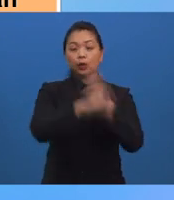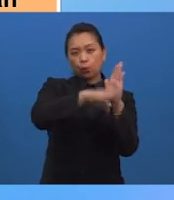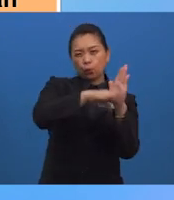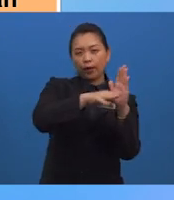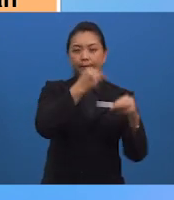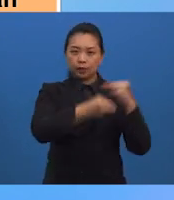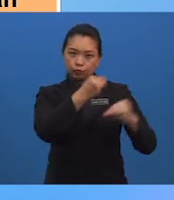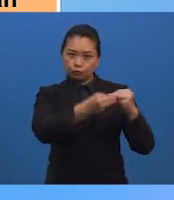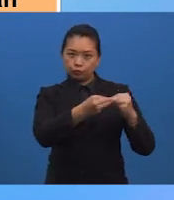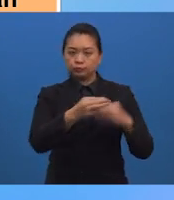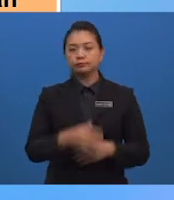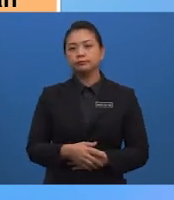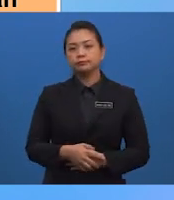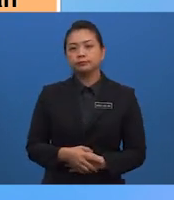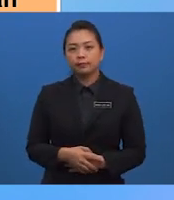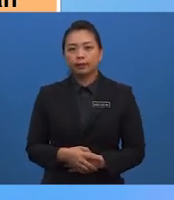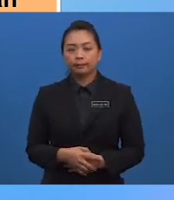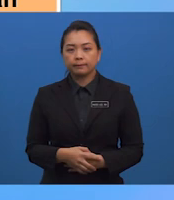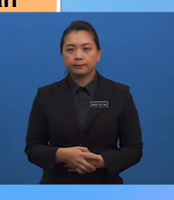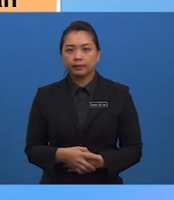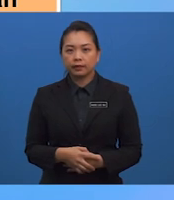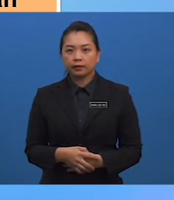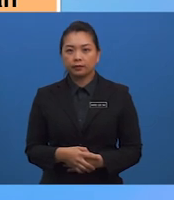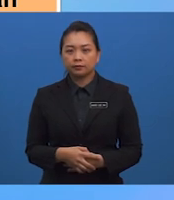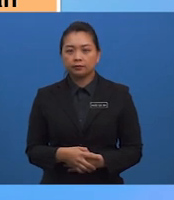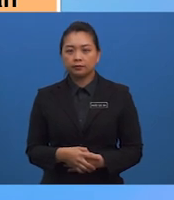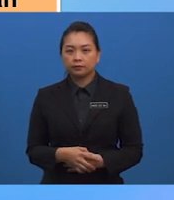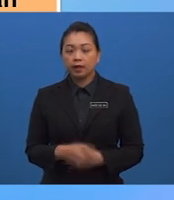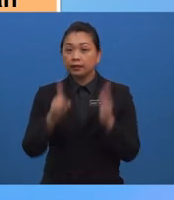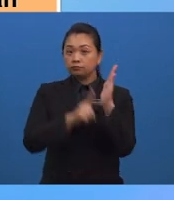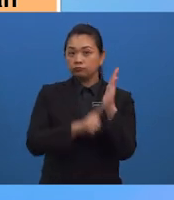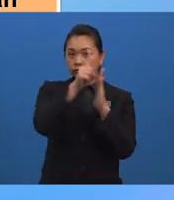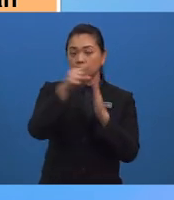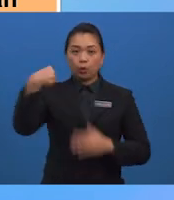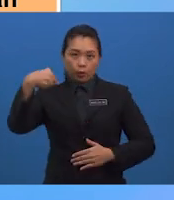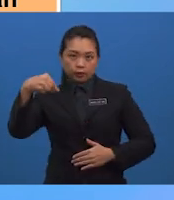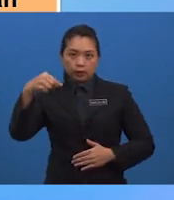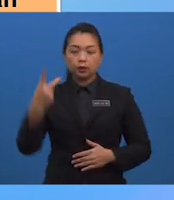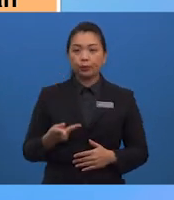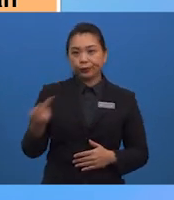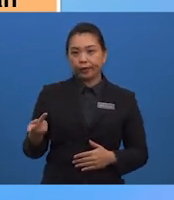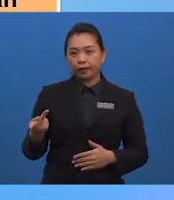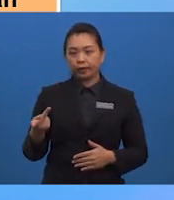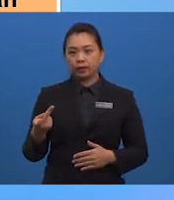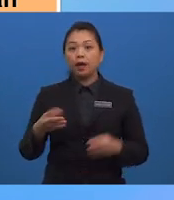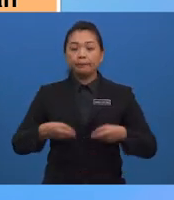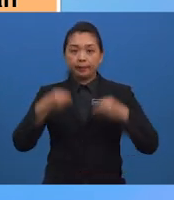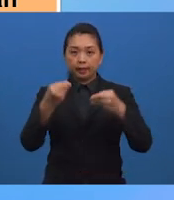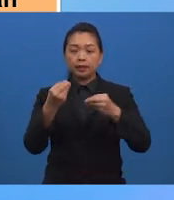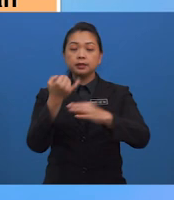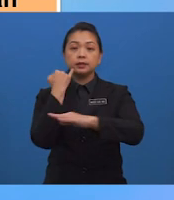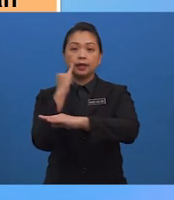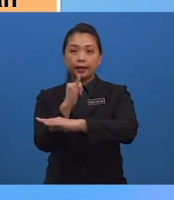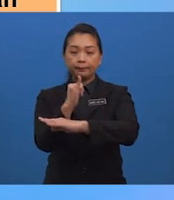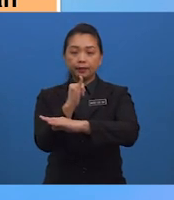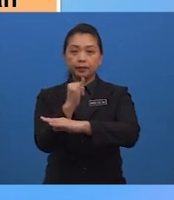Kesan positif yang ketujuh ialah peningkatan kualiti produk. Bagi menjamin daya saing produk